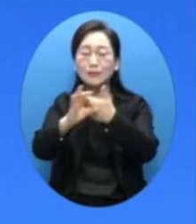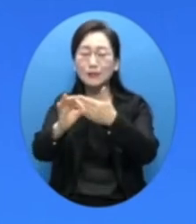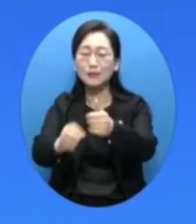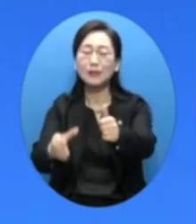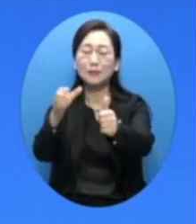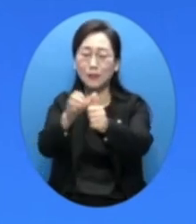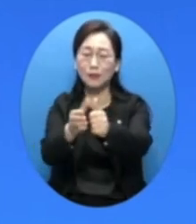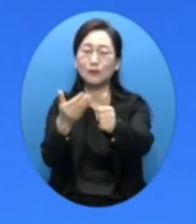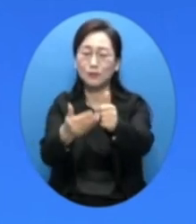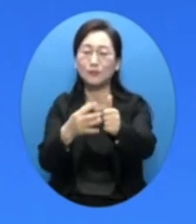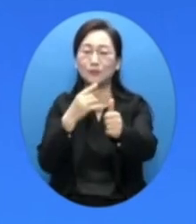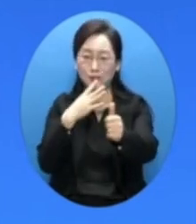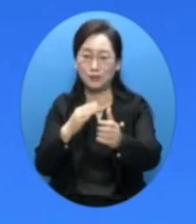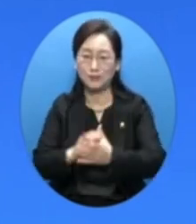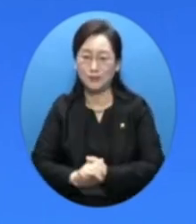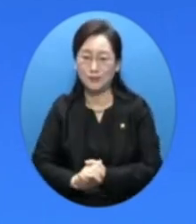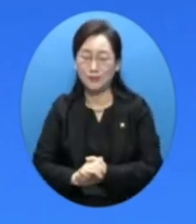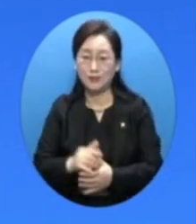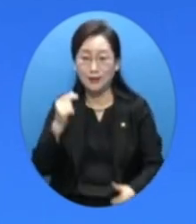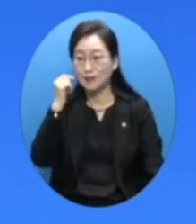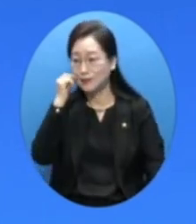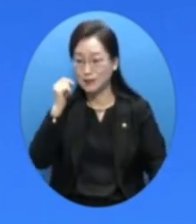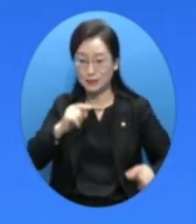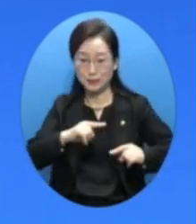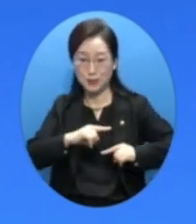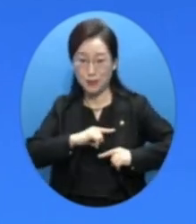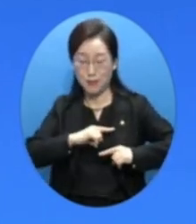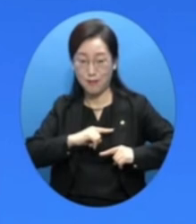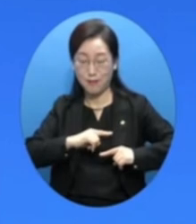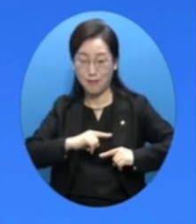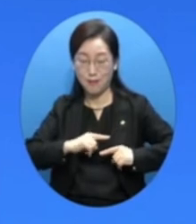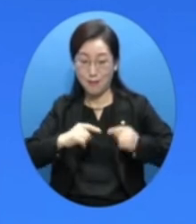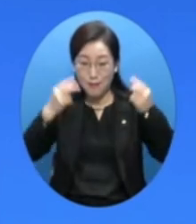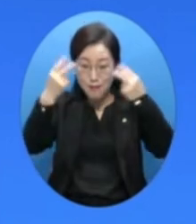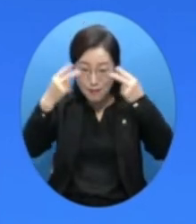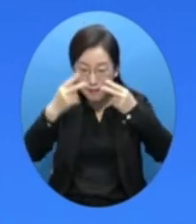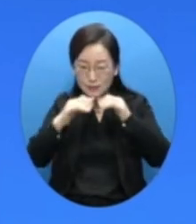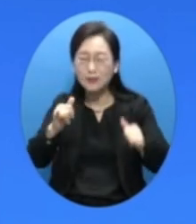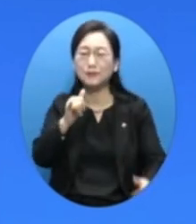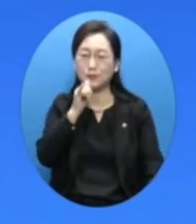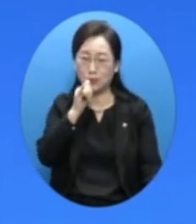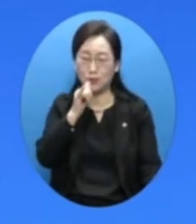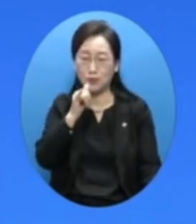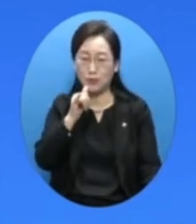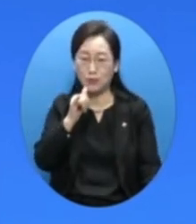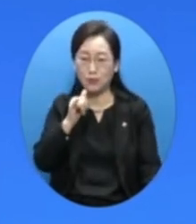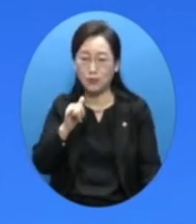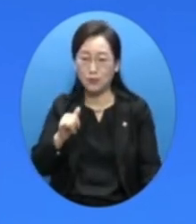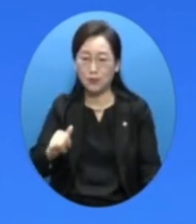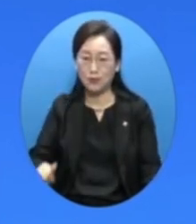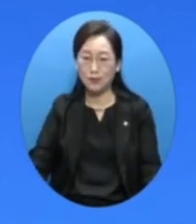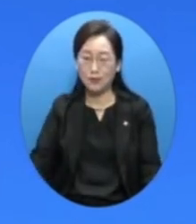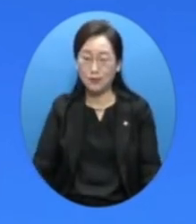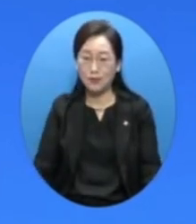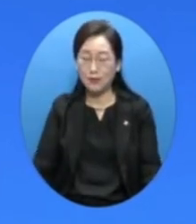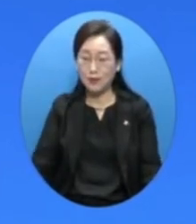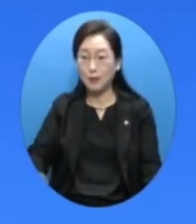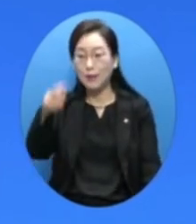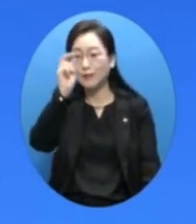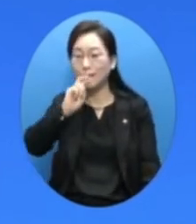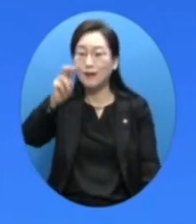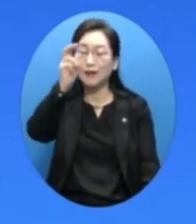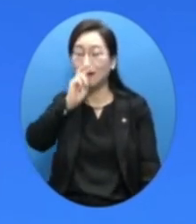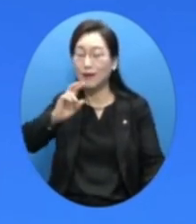것입니다 인기나 명예를 섬기는 사람들이 있습니다 그래서 가수들이